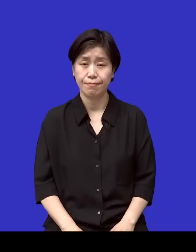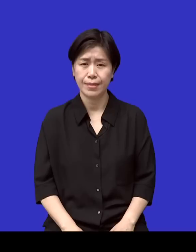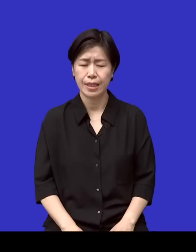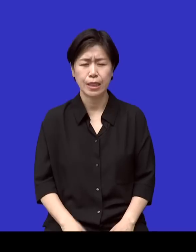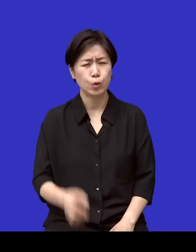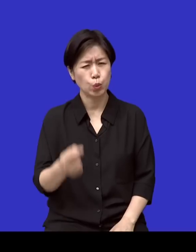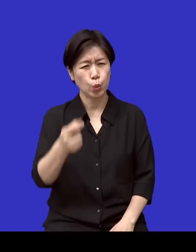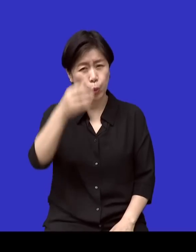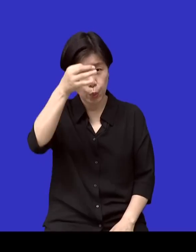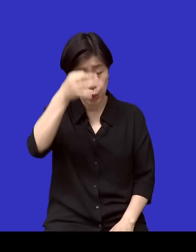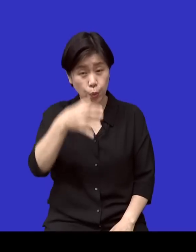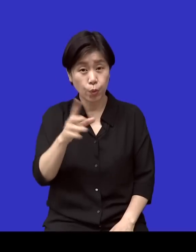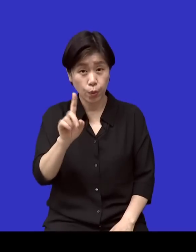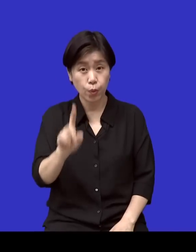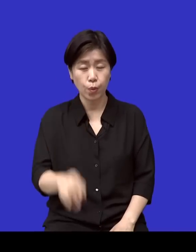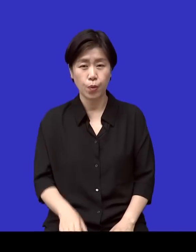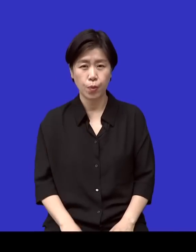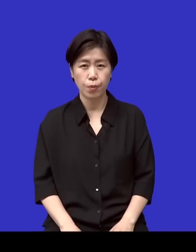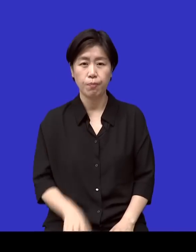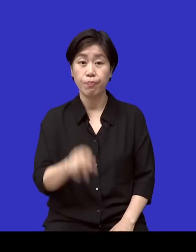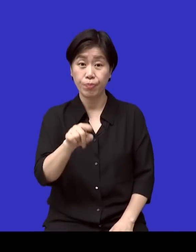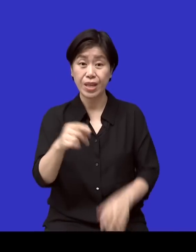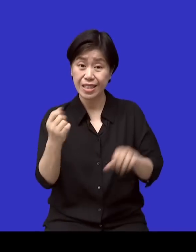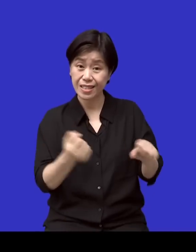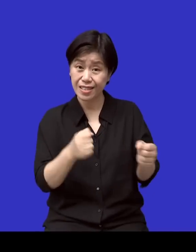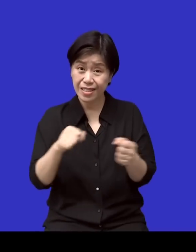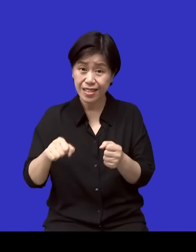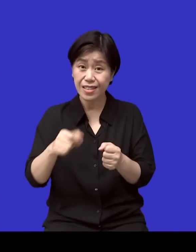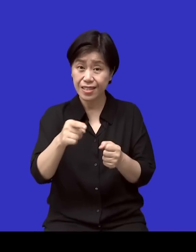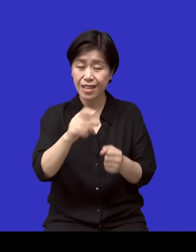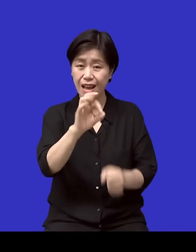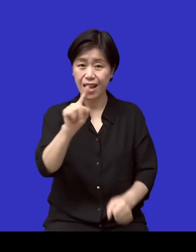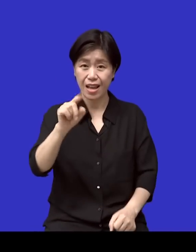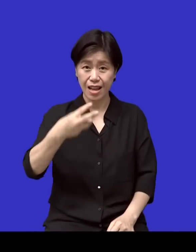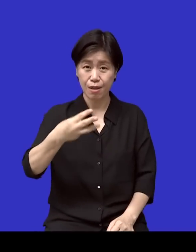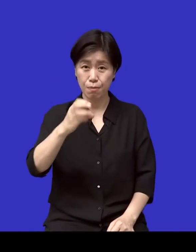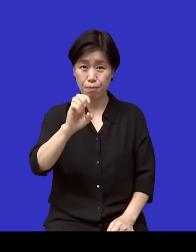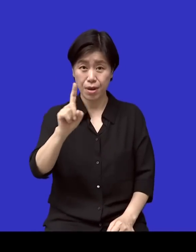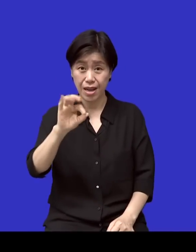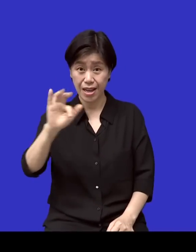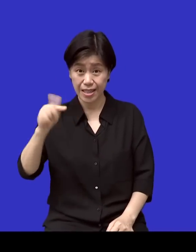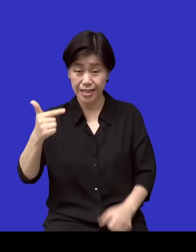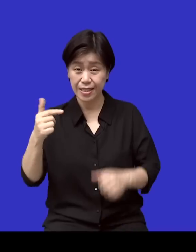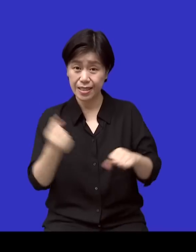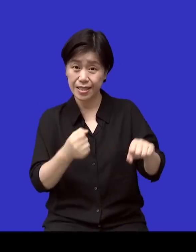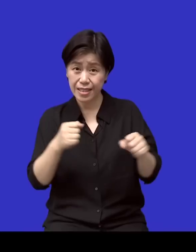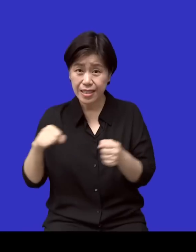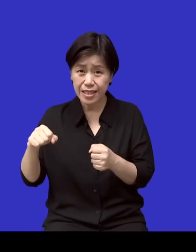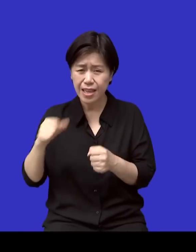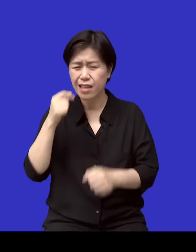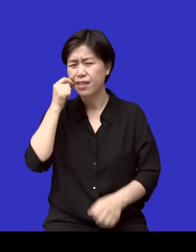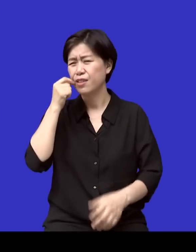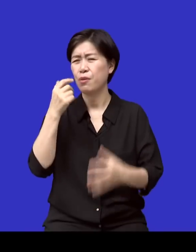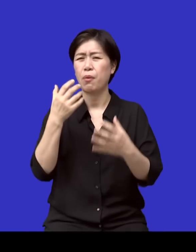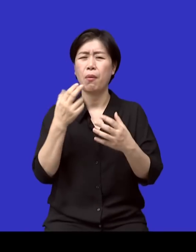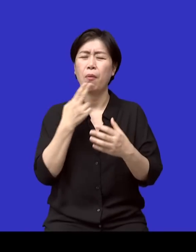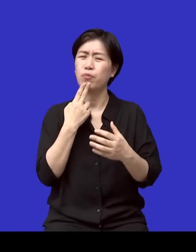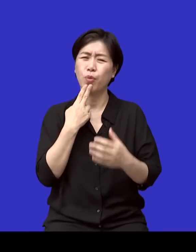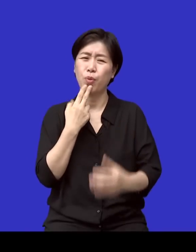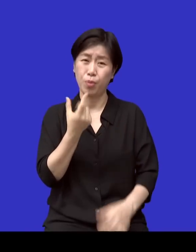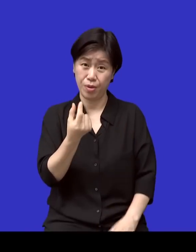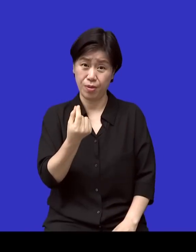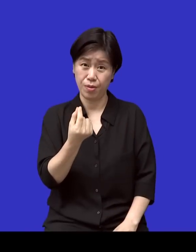게, 네. 이게 좀, 알파인 스키라는 게 비인기 종목이다 보니까, 나름의 애환이 또 많을